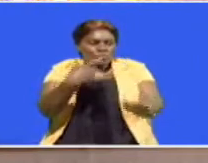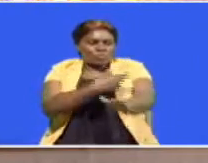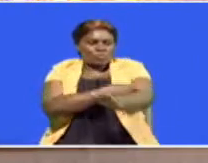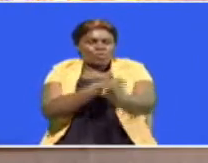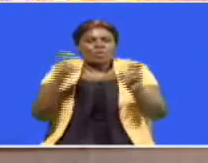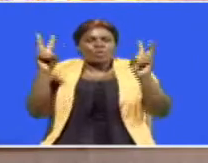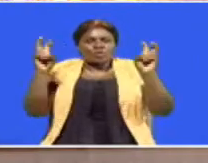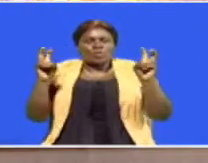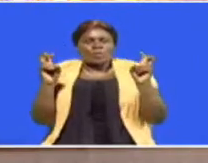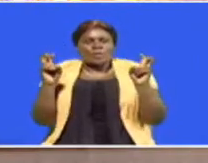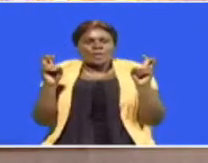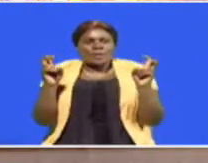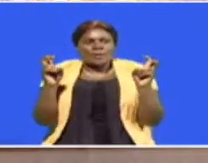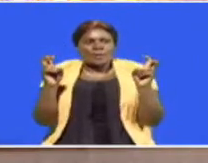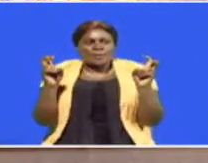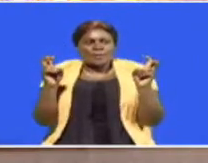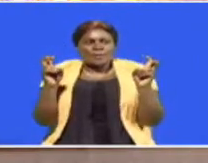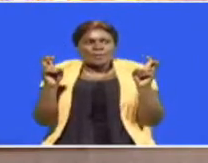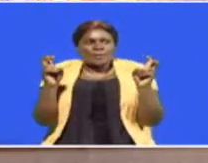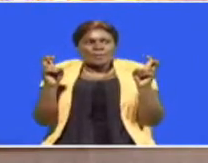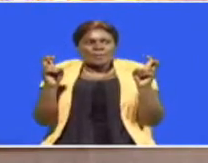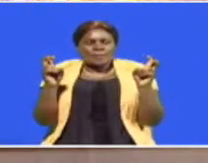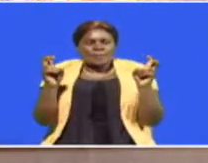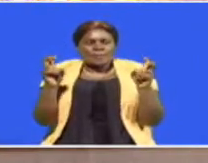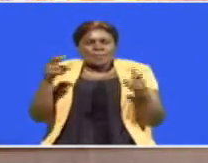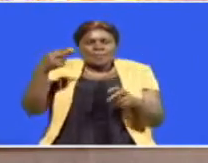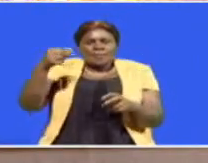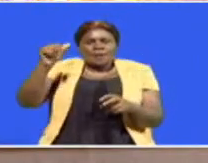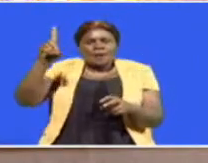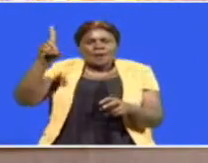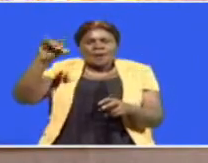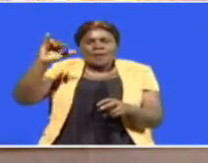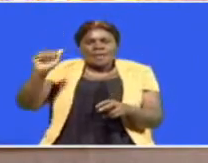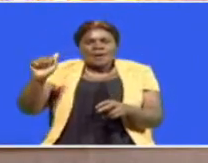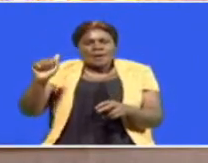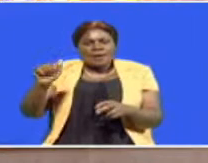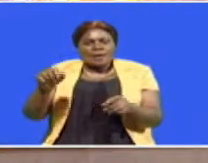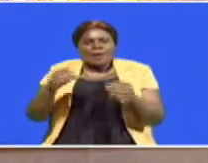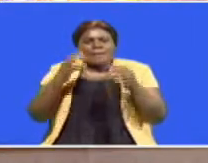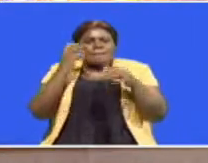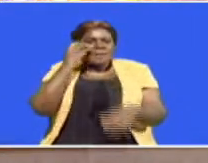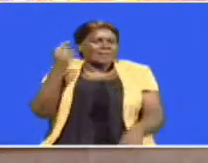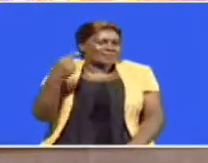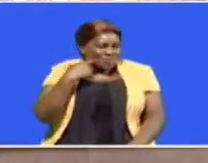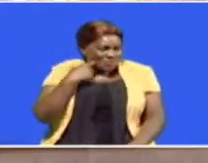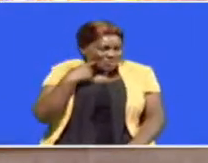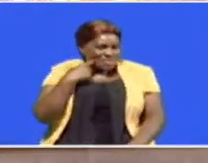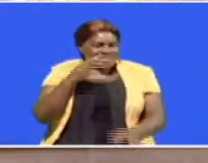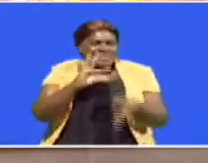nchini katika kikio cha hoja. Nimekuwa kwa hadi ya Mwasiwa na mwenzangu Mresha Awiti